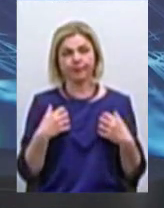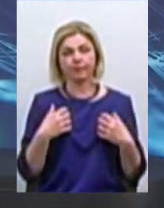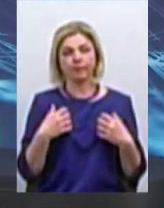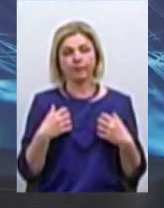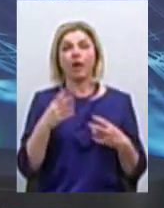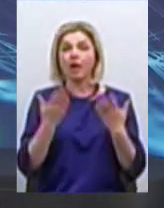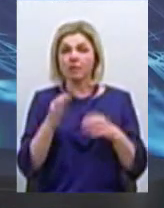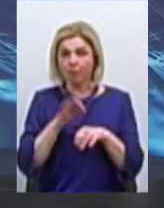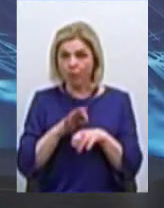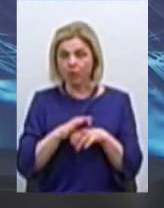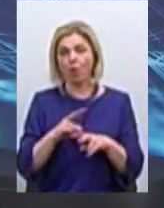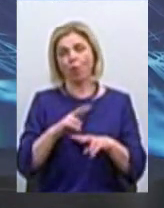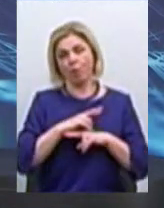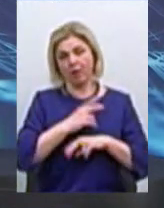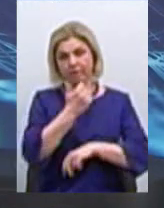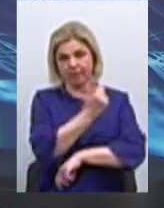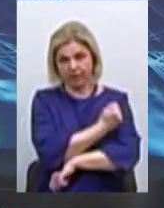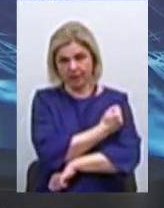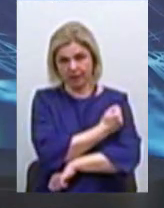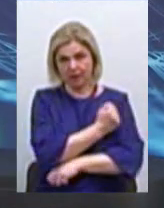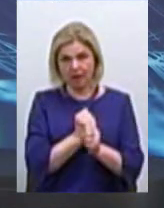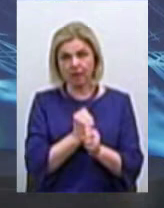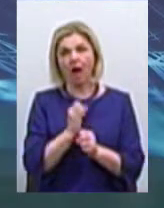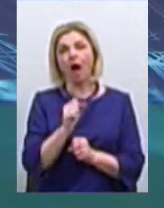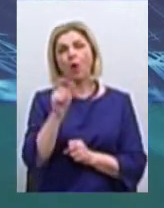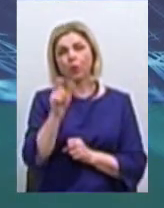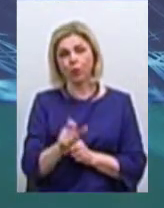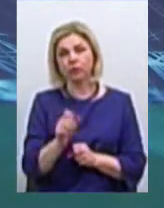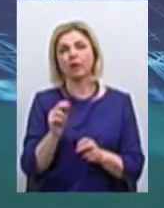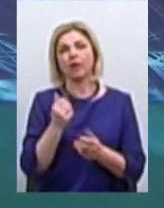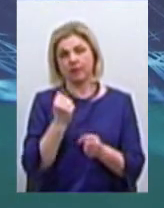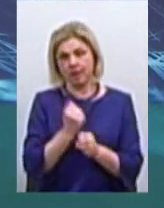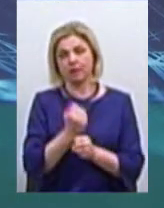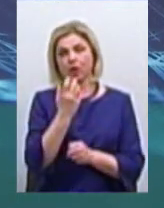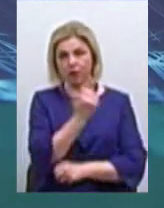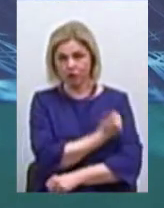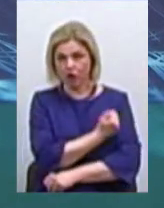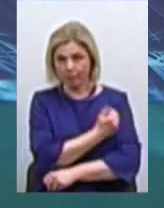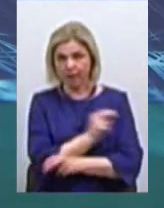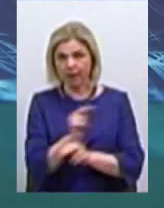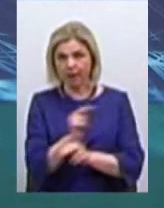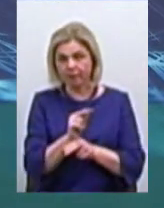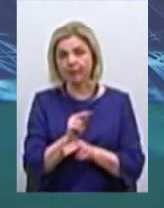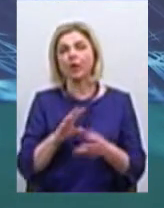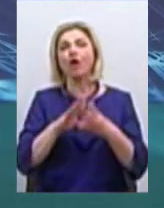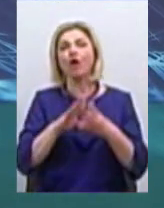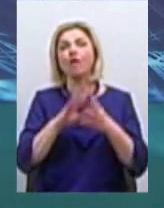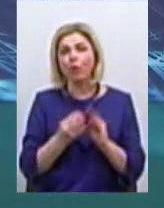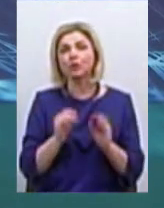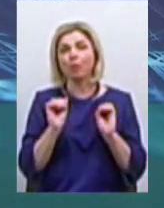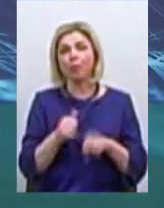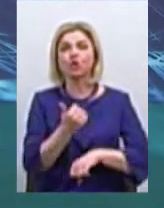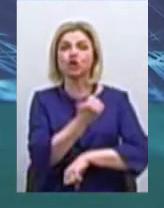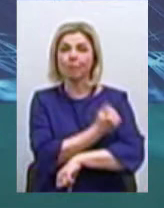умерщвляється, здійснюється автаназія, а людину проводиться щеплення. Взагалі, ми можемо щепити цю